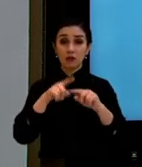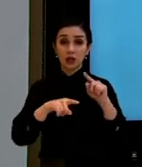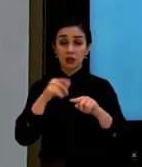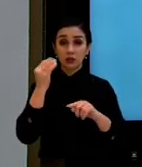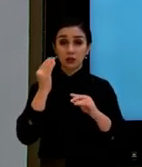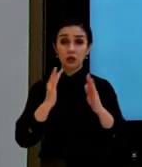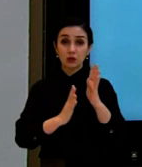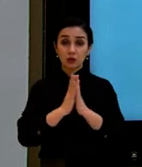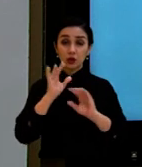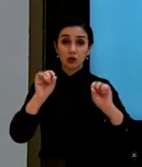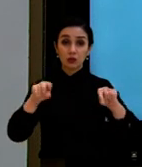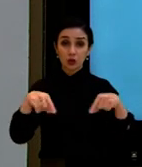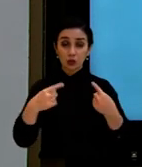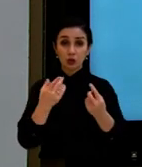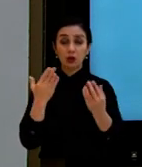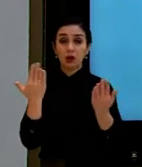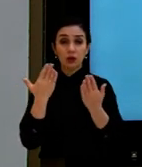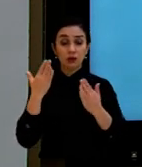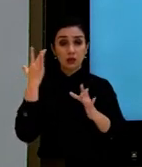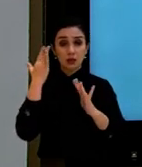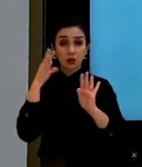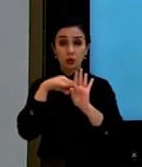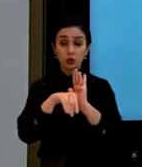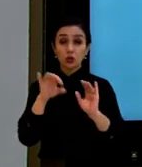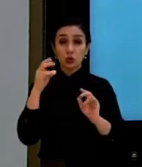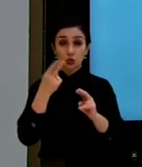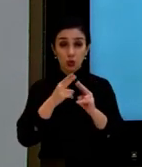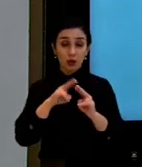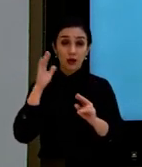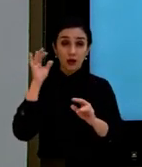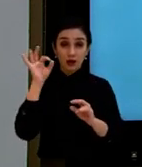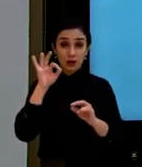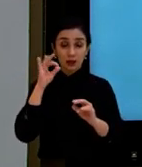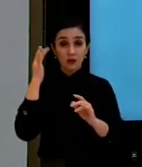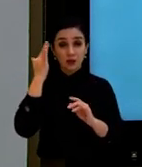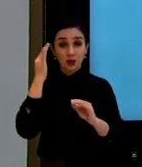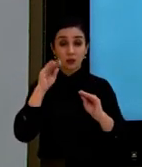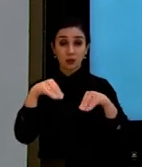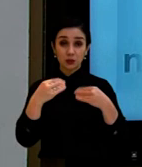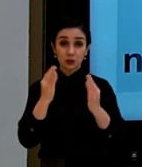vataningizni ravnaqi va rivoji uchun qanday hissa qo'shadi? Shu haqda fikr bildirib o'tasiz.